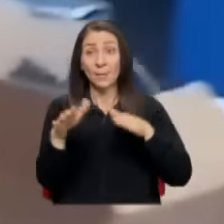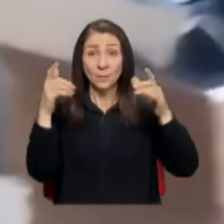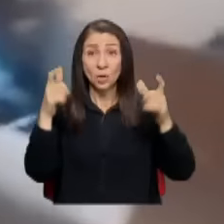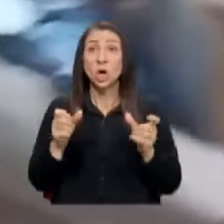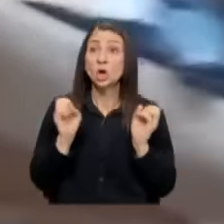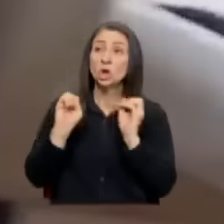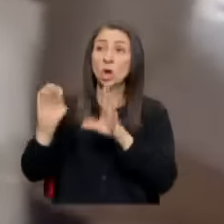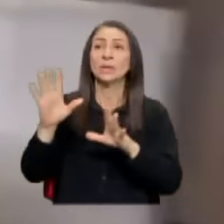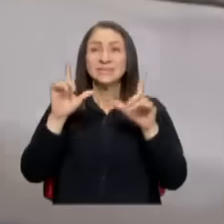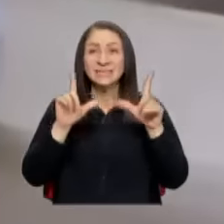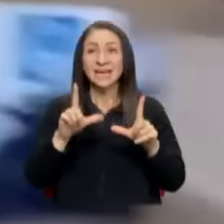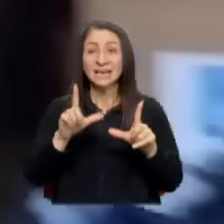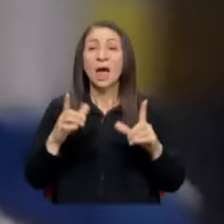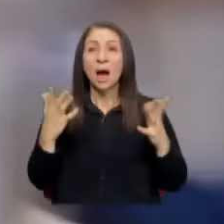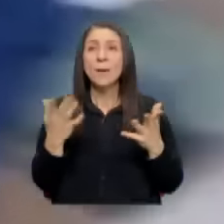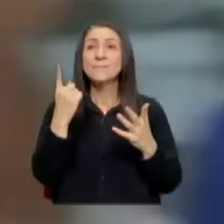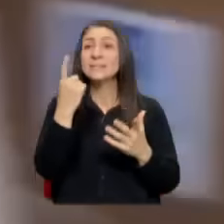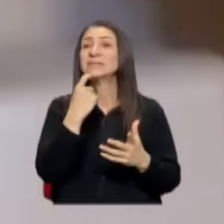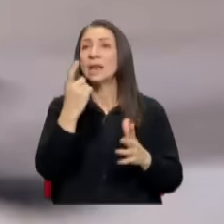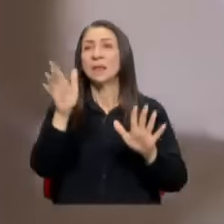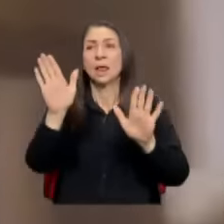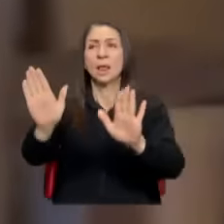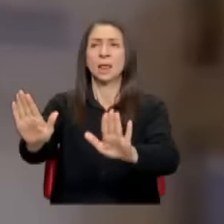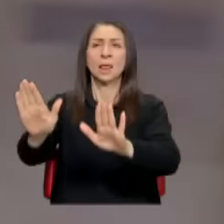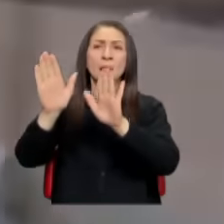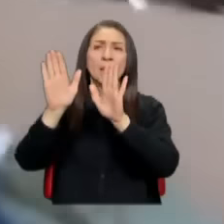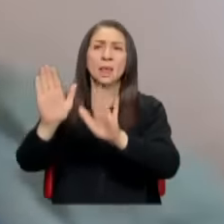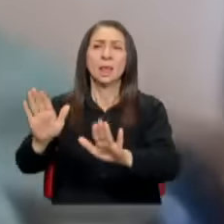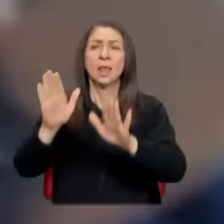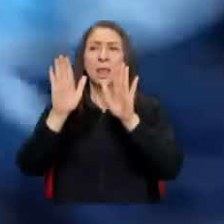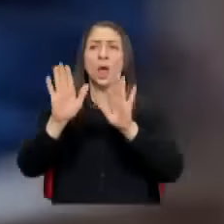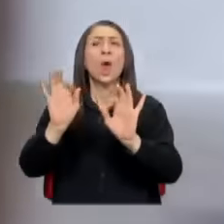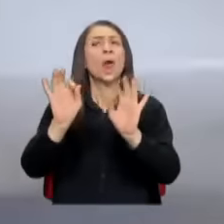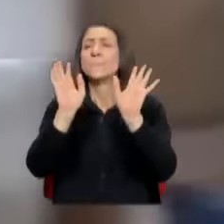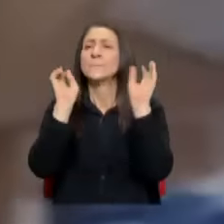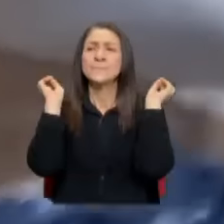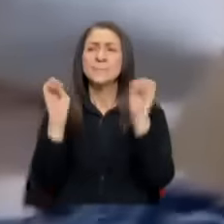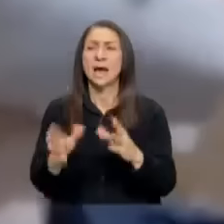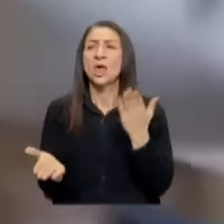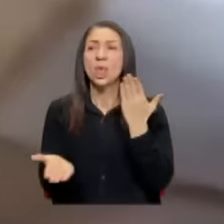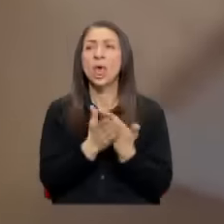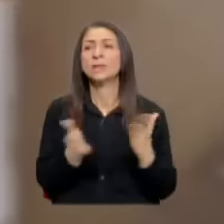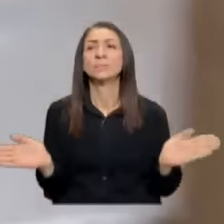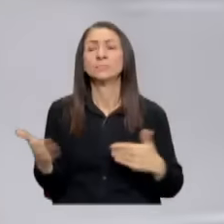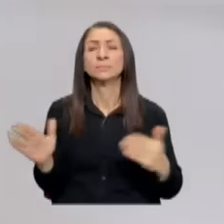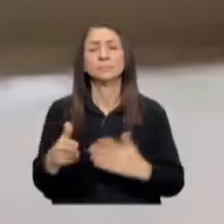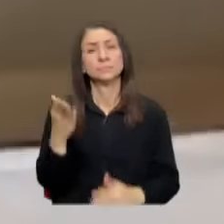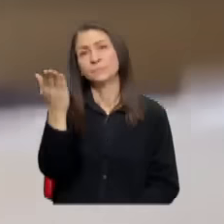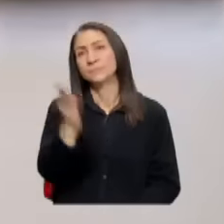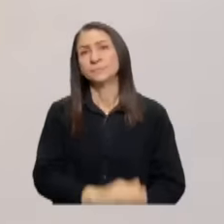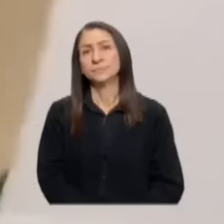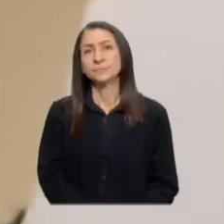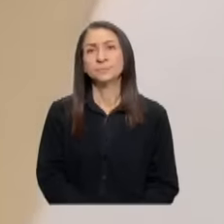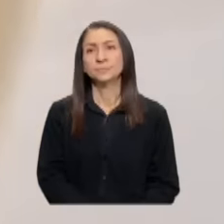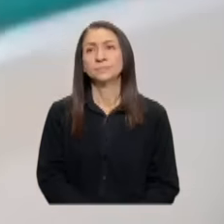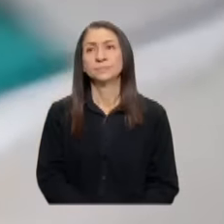bölgesine gönderilmesi gereken ama bir senedir yerinden kıpırdatılmayan, öylece bırakılan yardım kolileri.